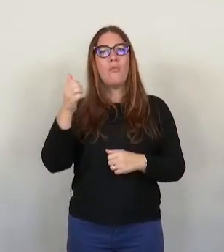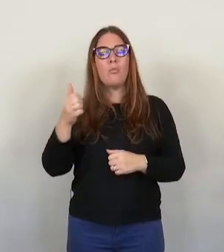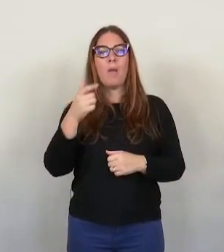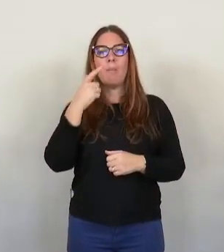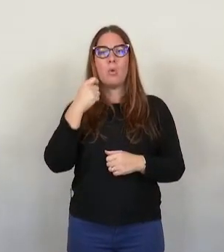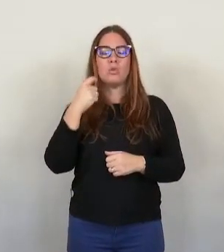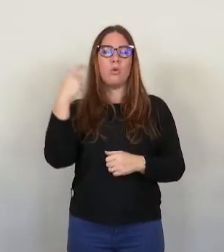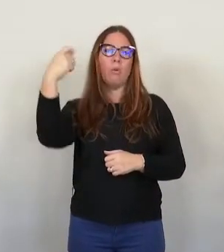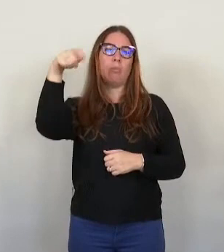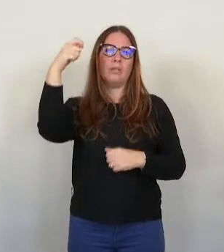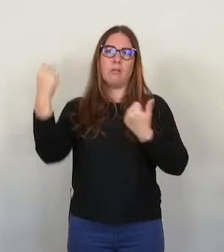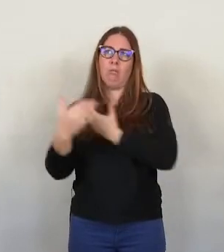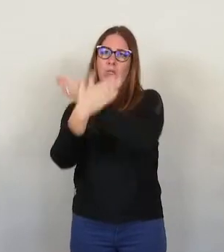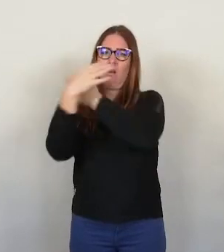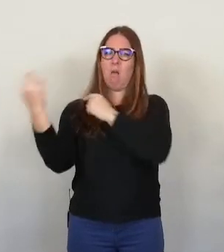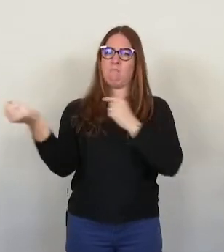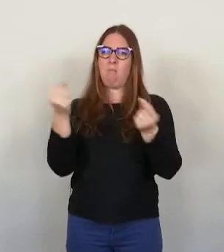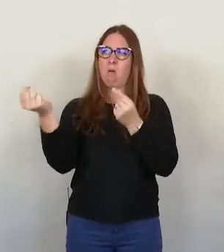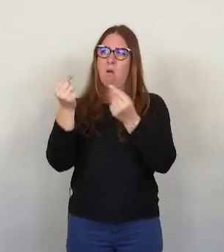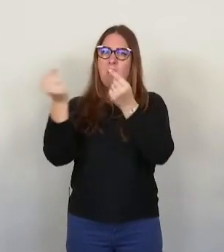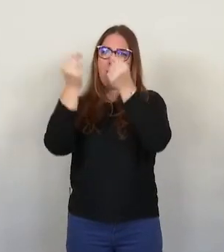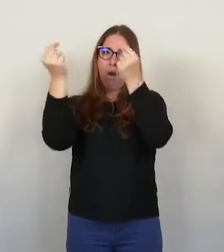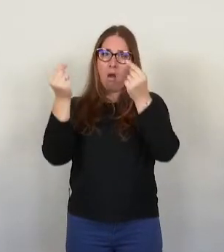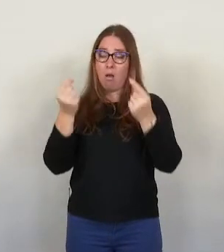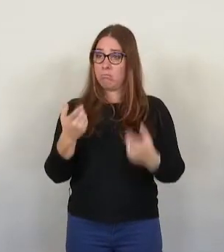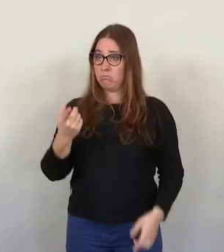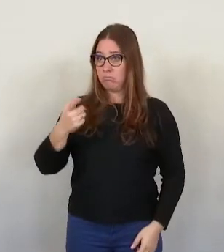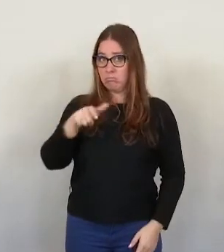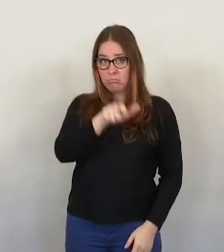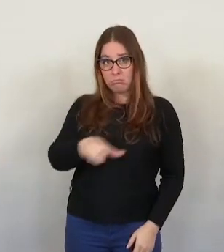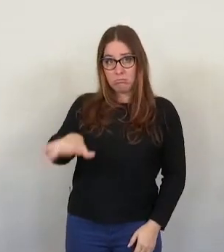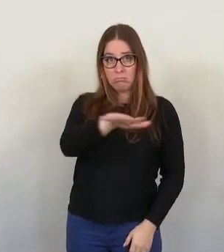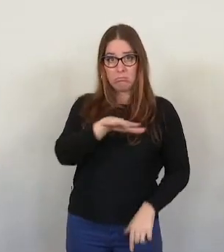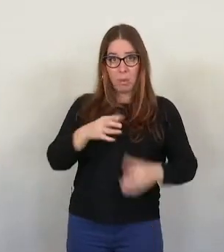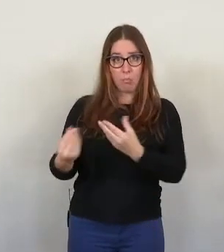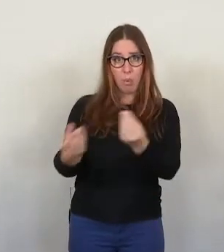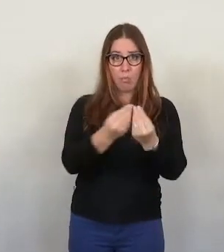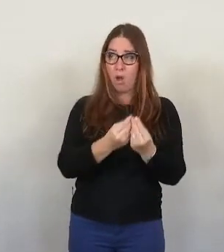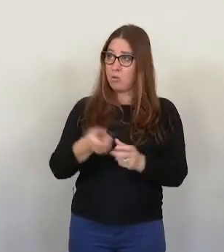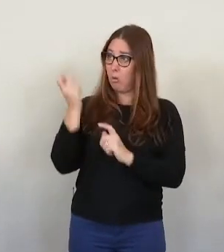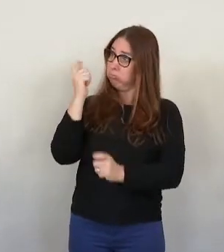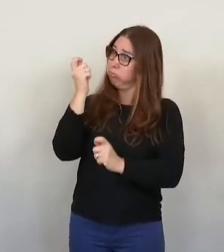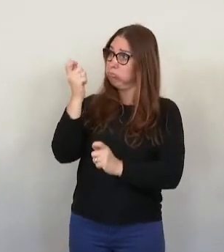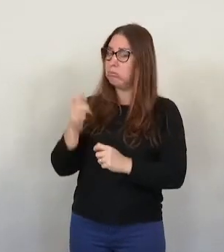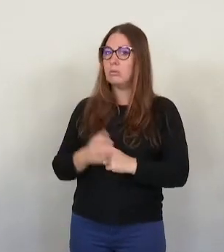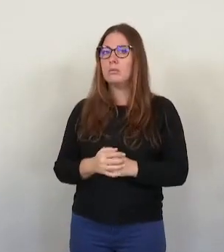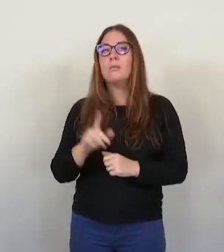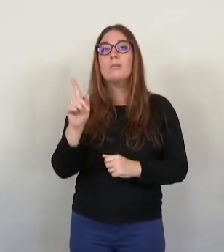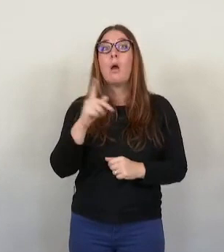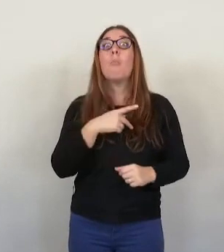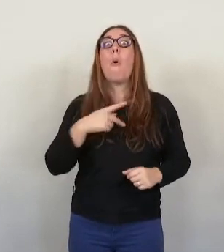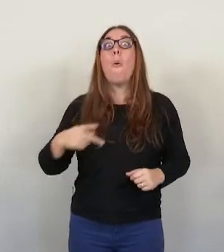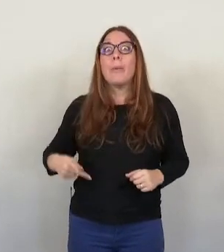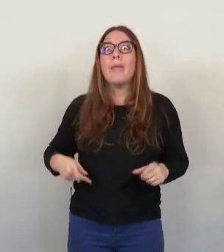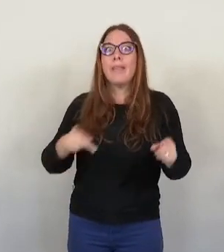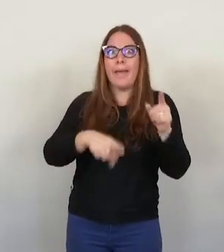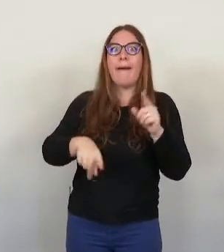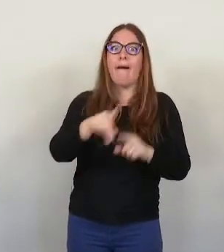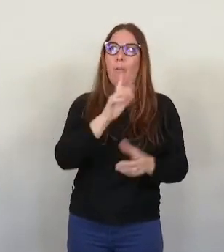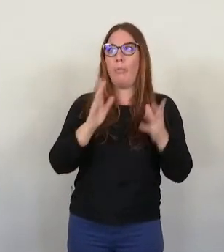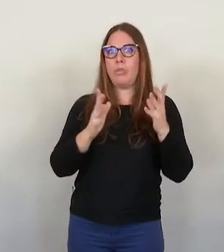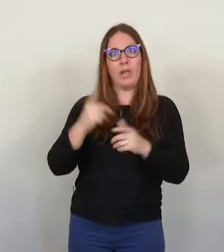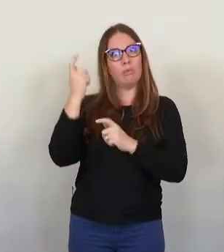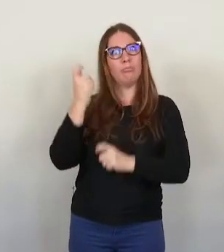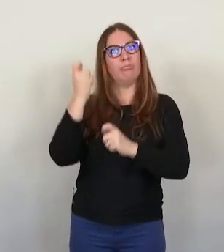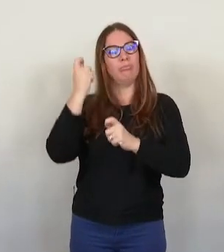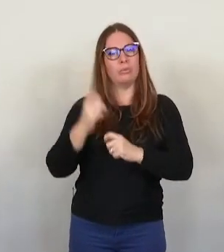Ferrari, une fois de plus, coûtent cher aux Grenoblois. Aux propriétaires grenoblois, devrais-je dire. J'ai ensuite